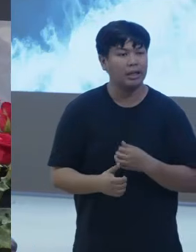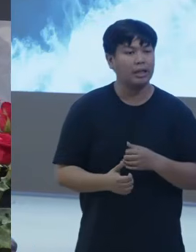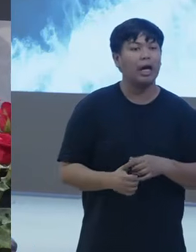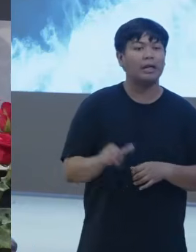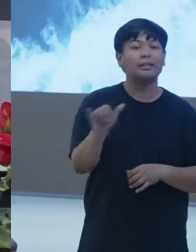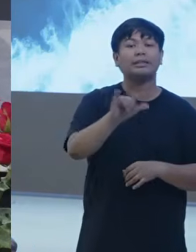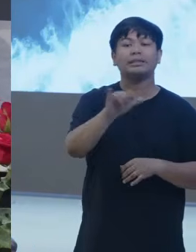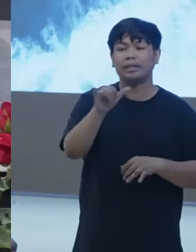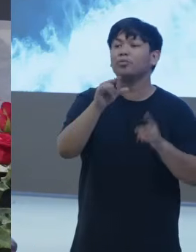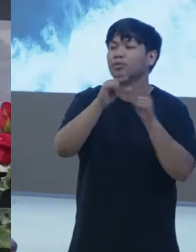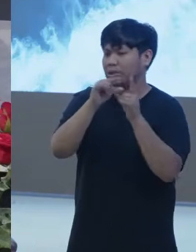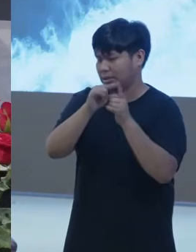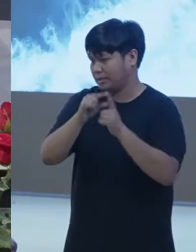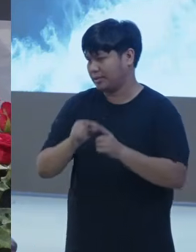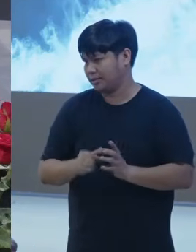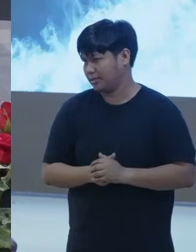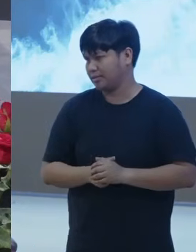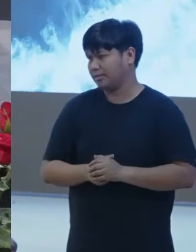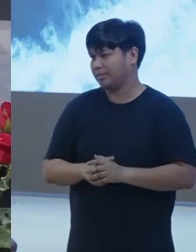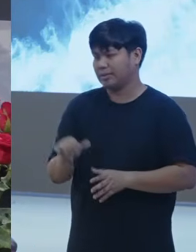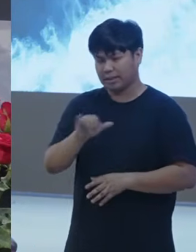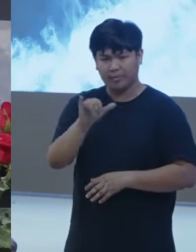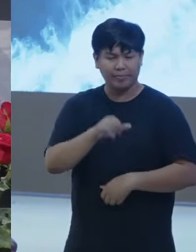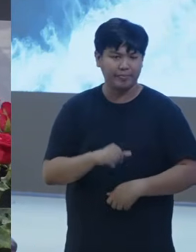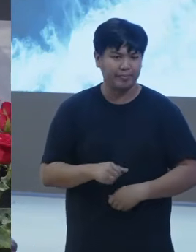Parehong-pareho halos.